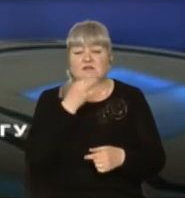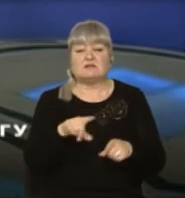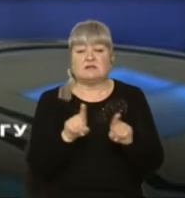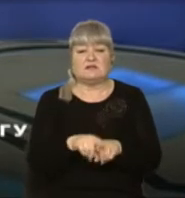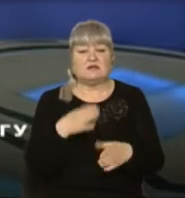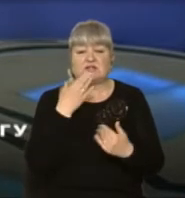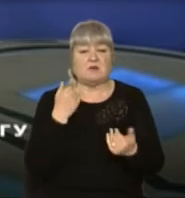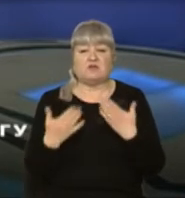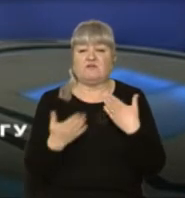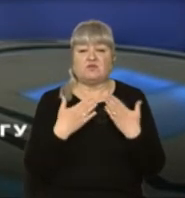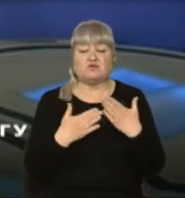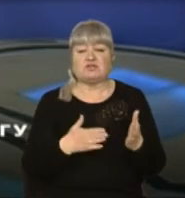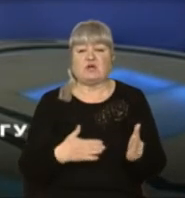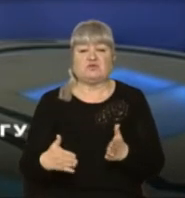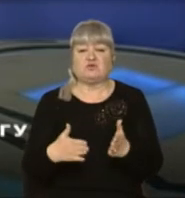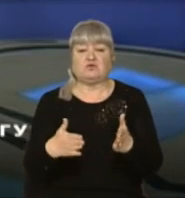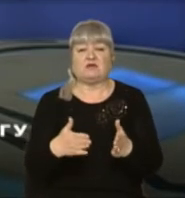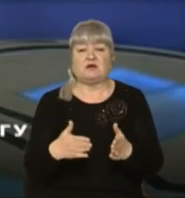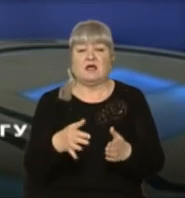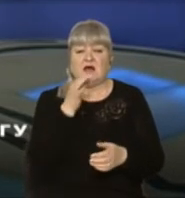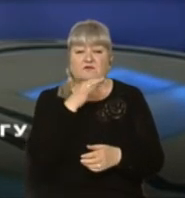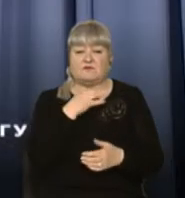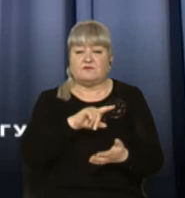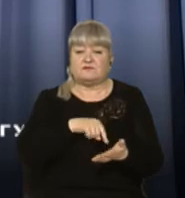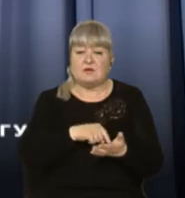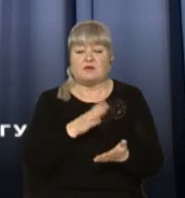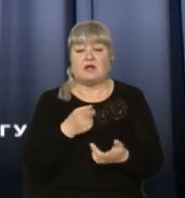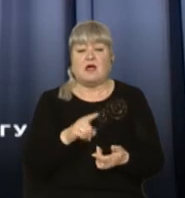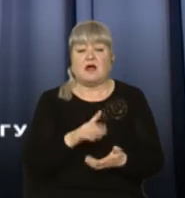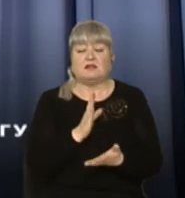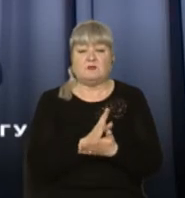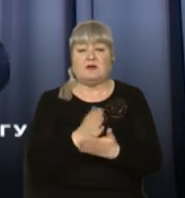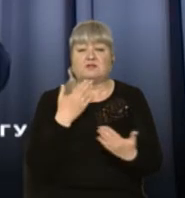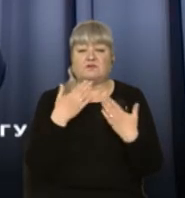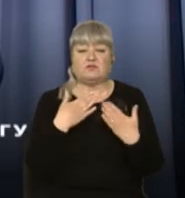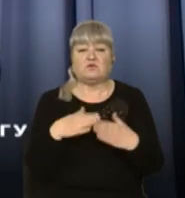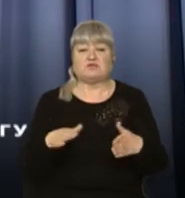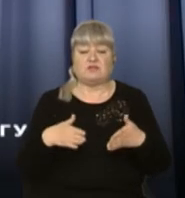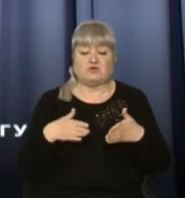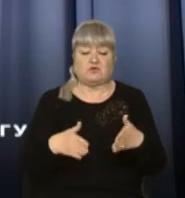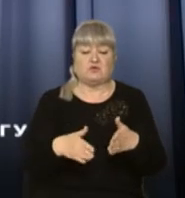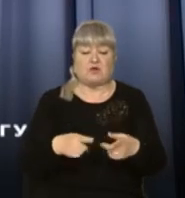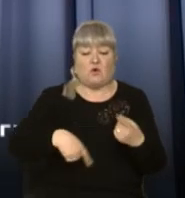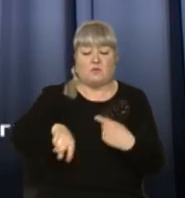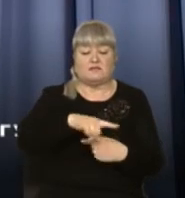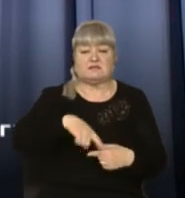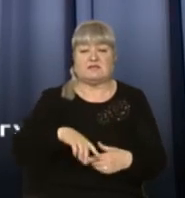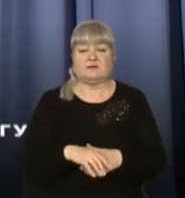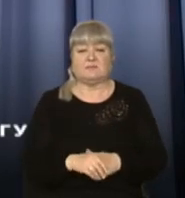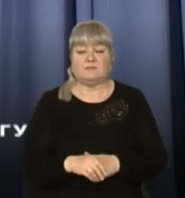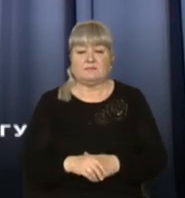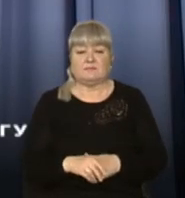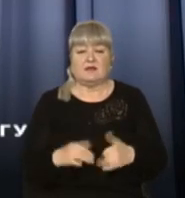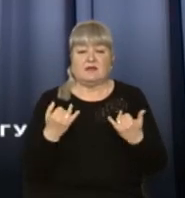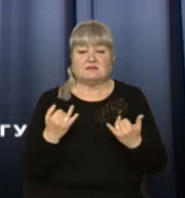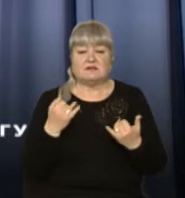не мають відношення до доріг, власне, які є в самому Самборі, але мають відношення до доріг, які є на об'їзних або на околицях Самбора. Власне,